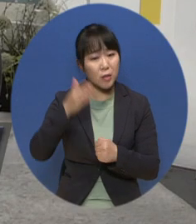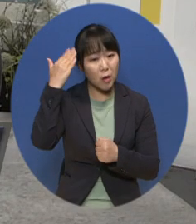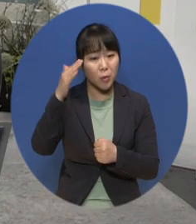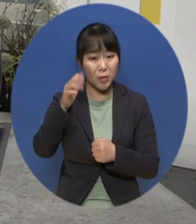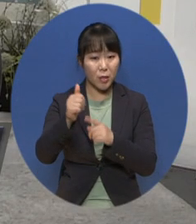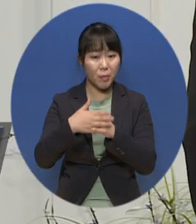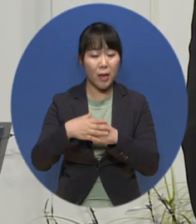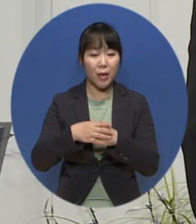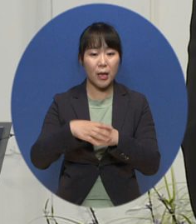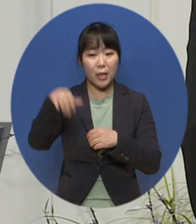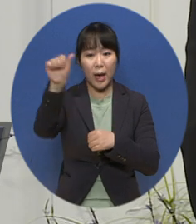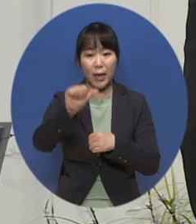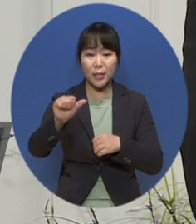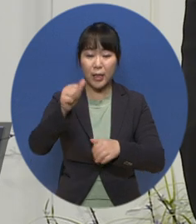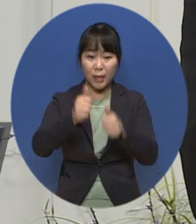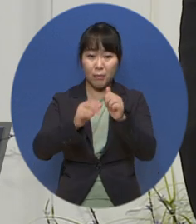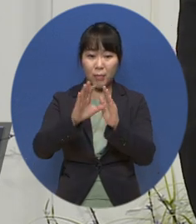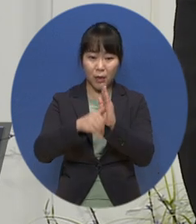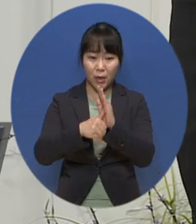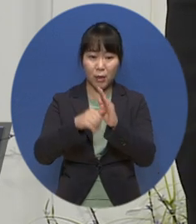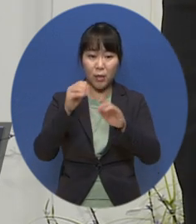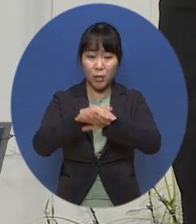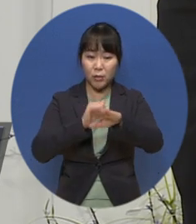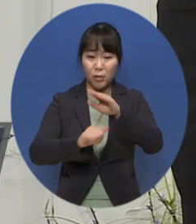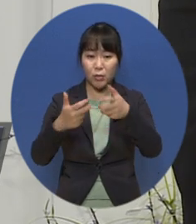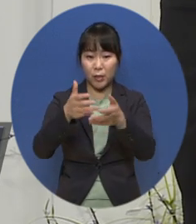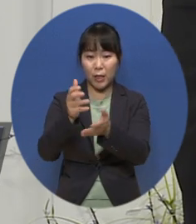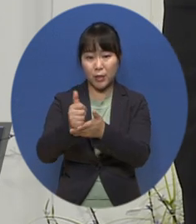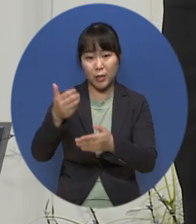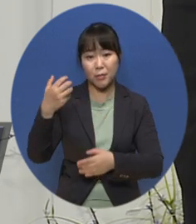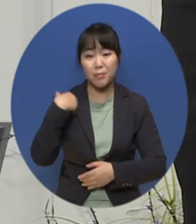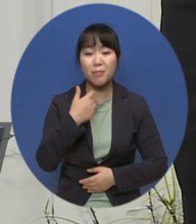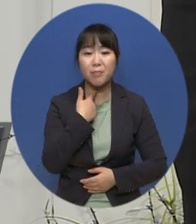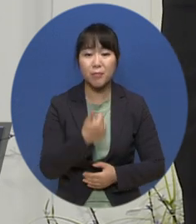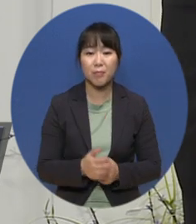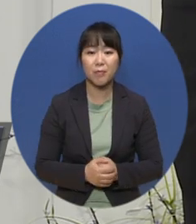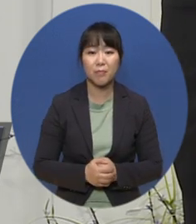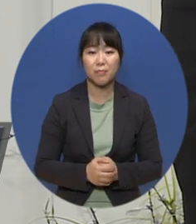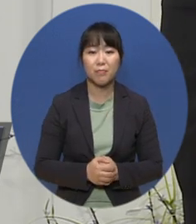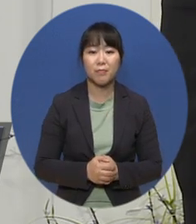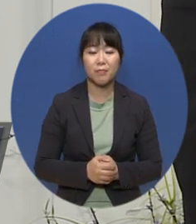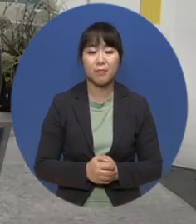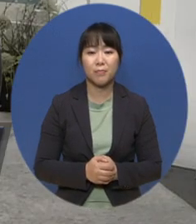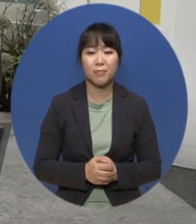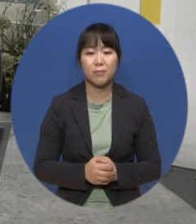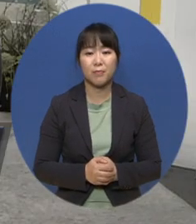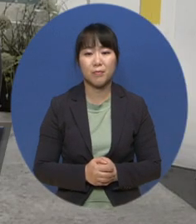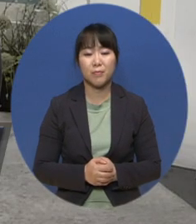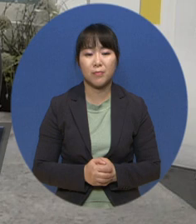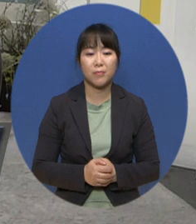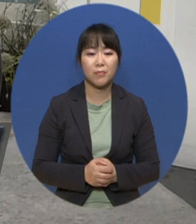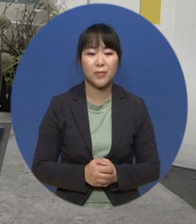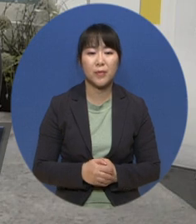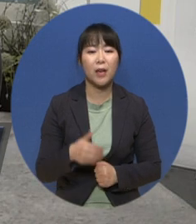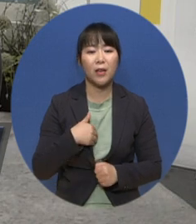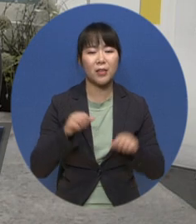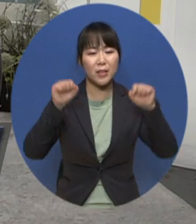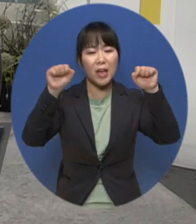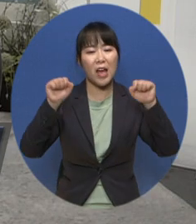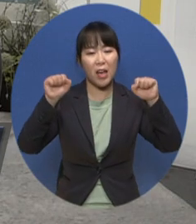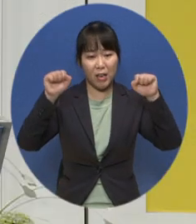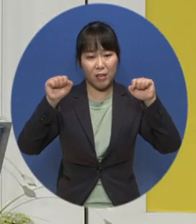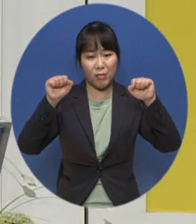아시안게임에서 는 그 선수 단장님 그 많으셨죠 예 예 제가 그 채 유학원 굉장히 가까와